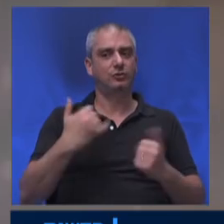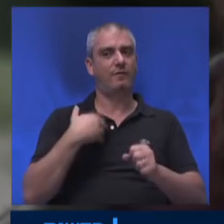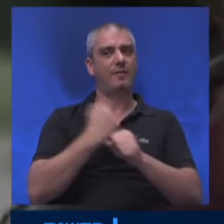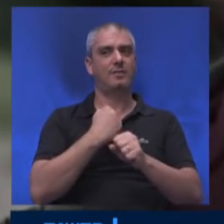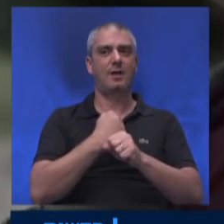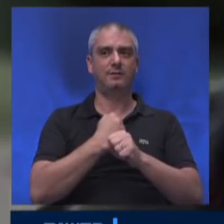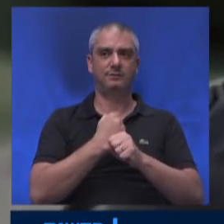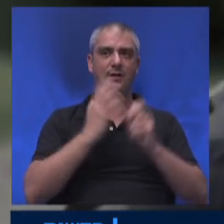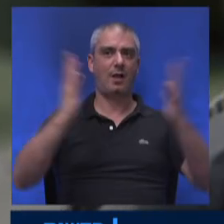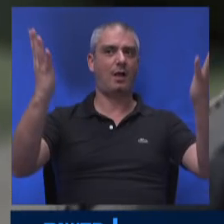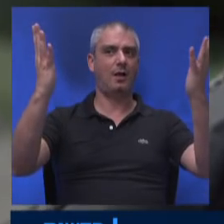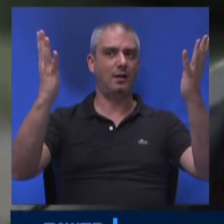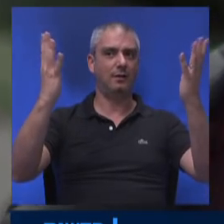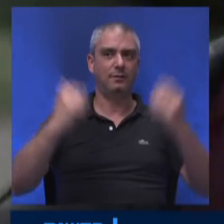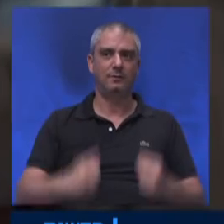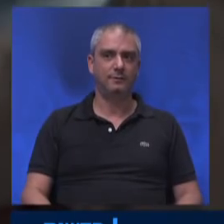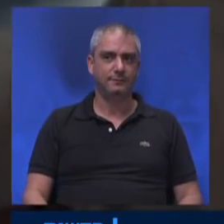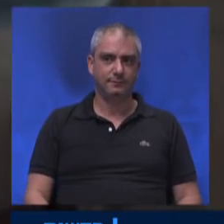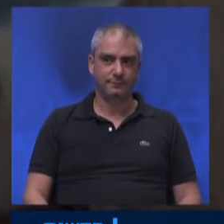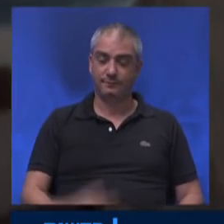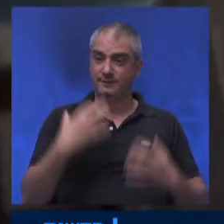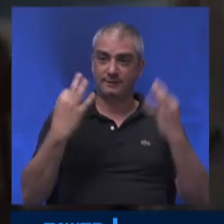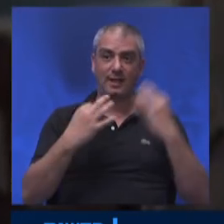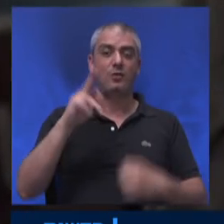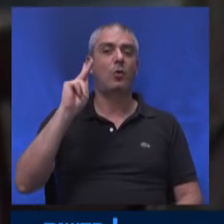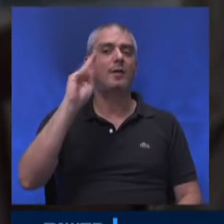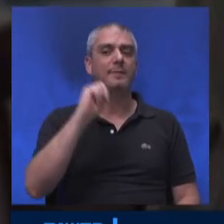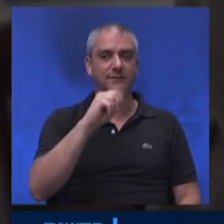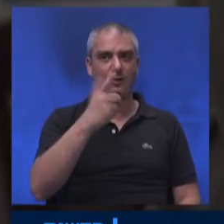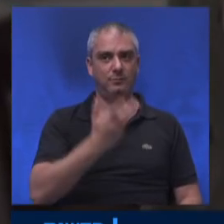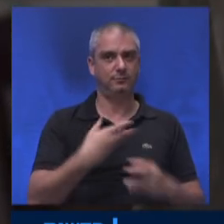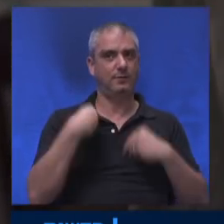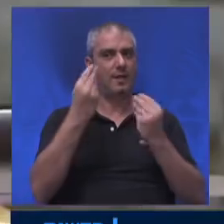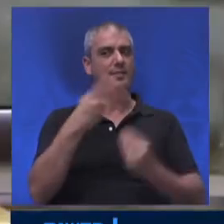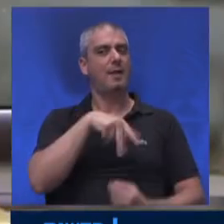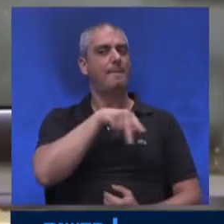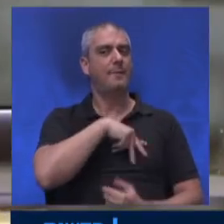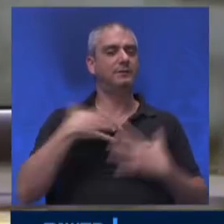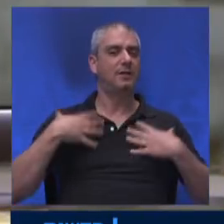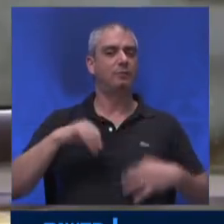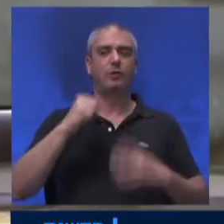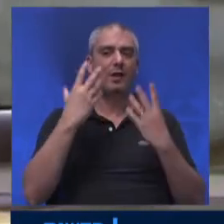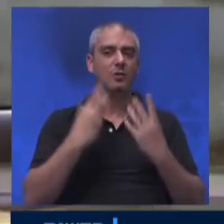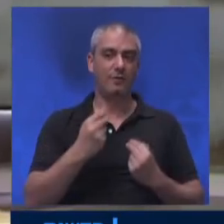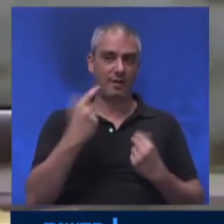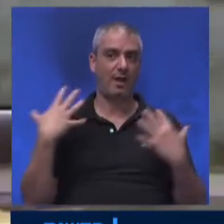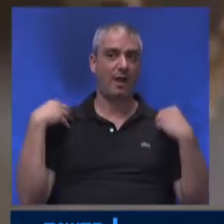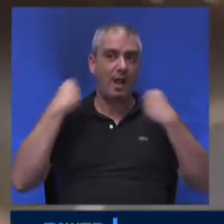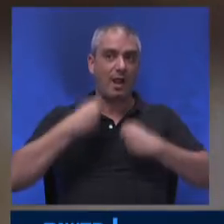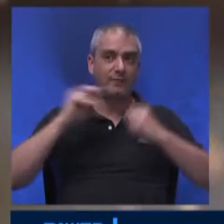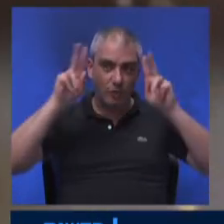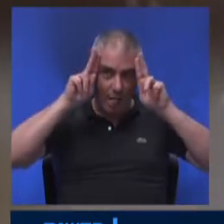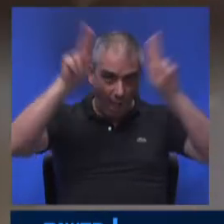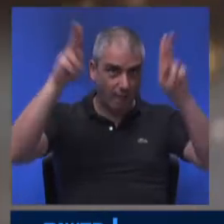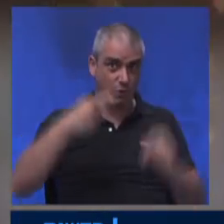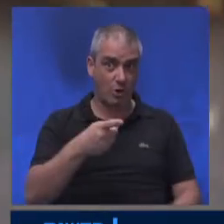Voilà. השחקנית קורין מסיירו עלתה להעניק את פרס התלבושת הטובה ביותר כשהיא בחליפת חמור, אבל